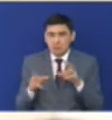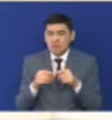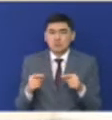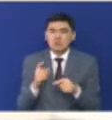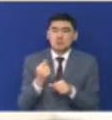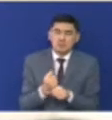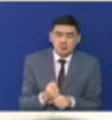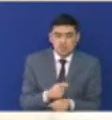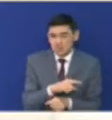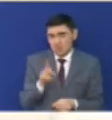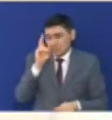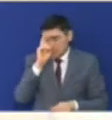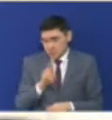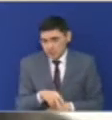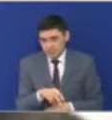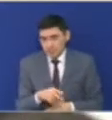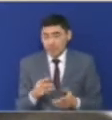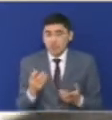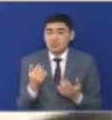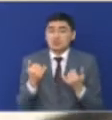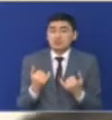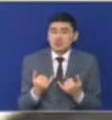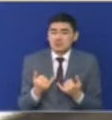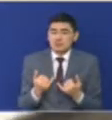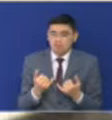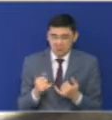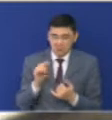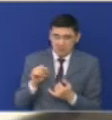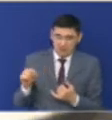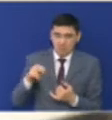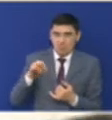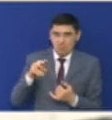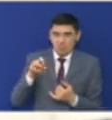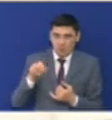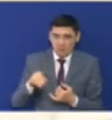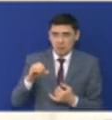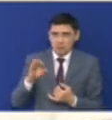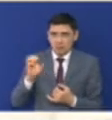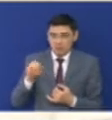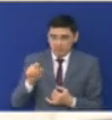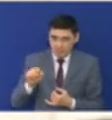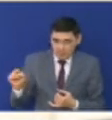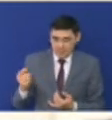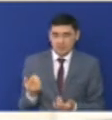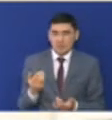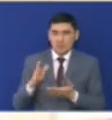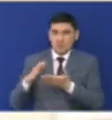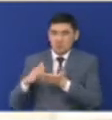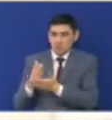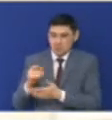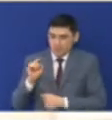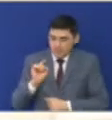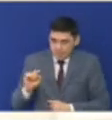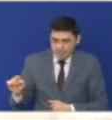результатов. И здесь особую роль должны взять на себя члены политсовета, депутаты, которые в ближайшее